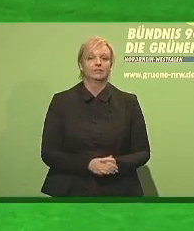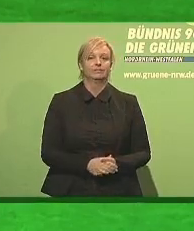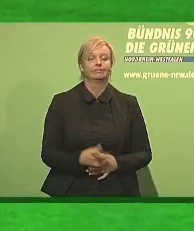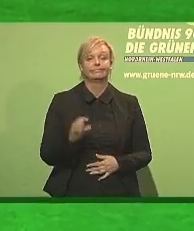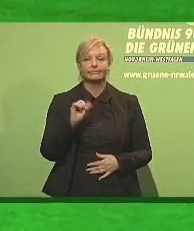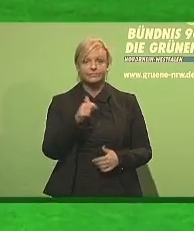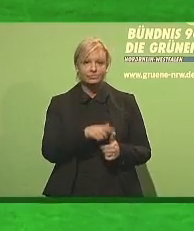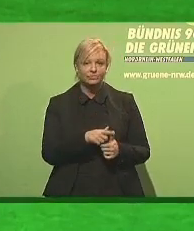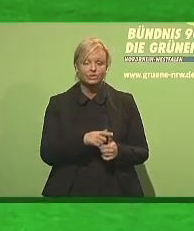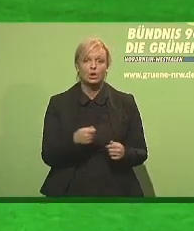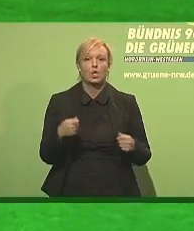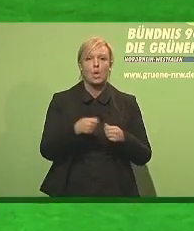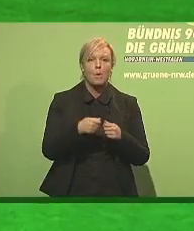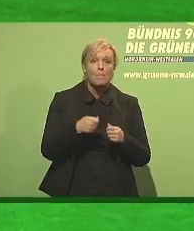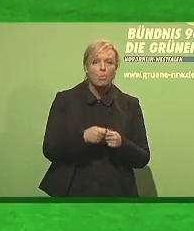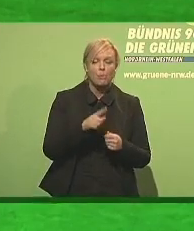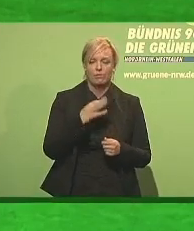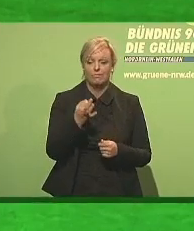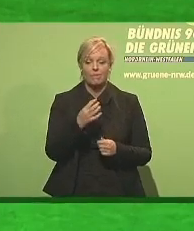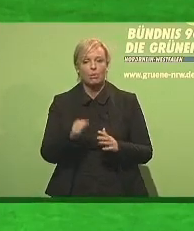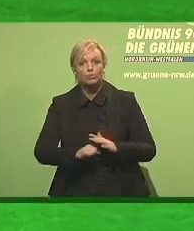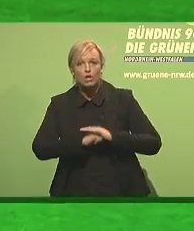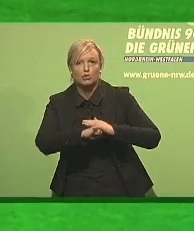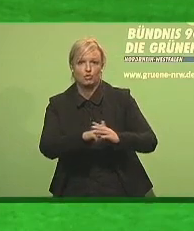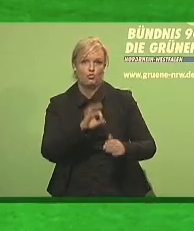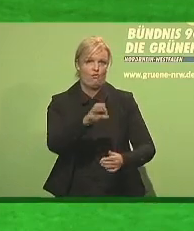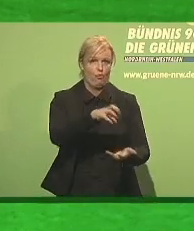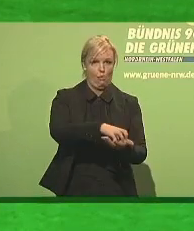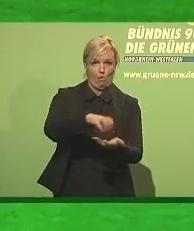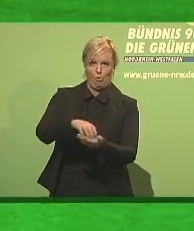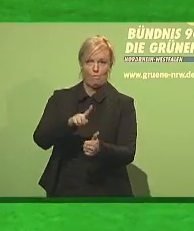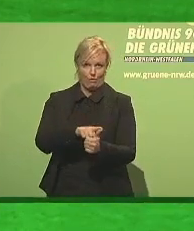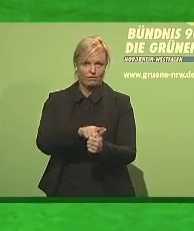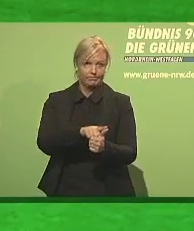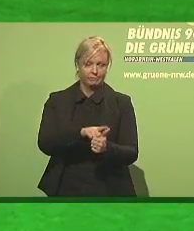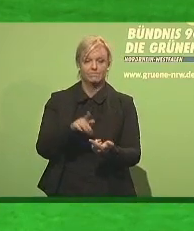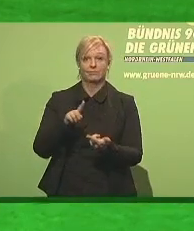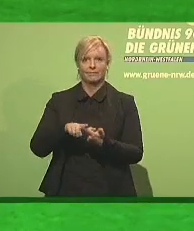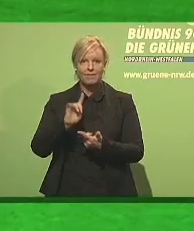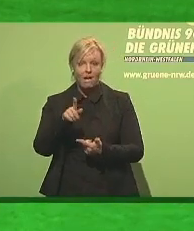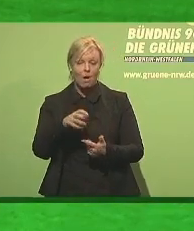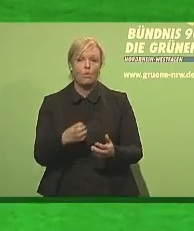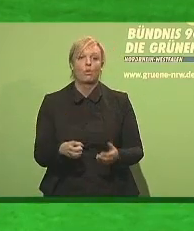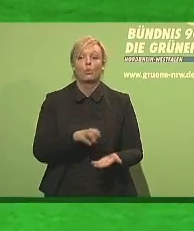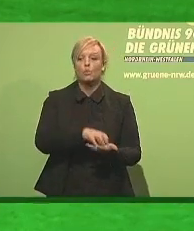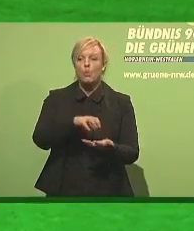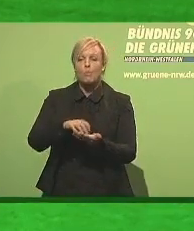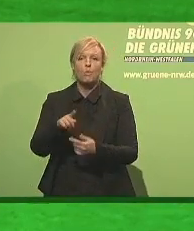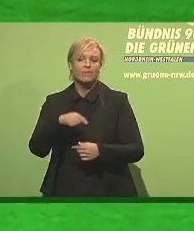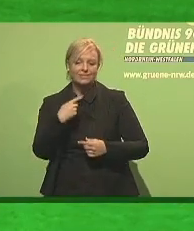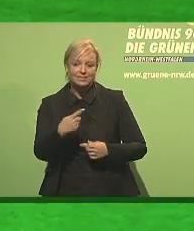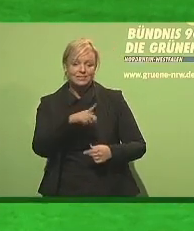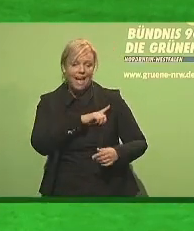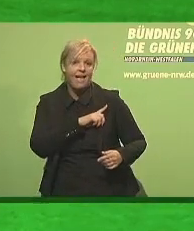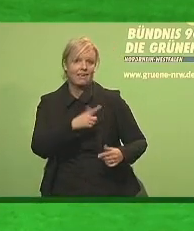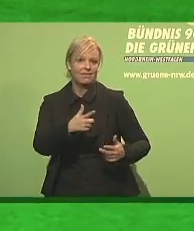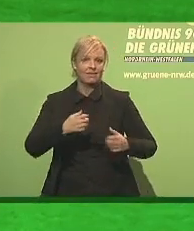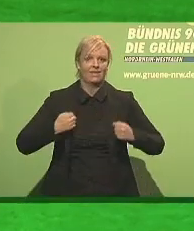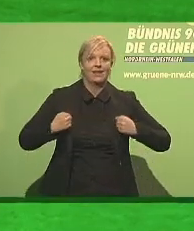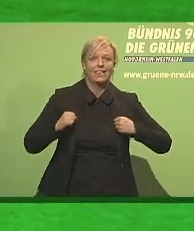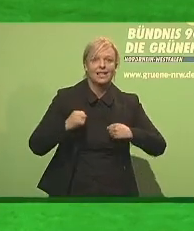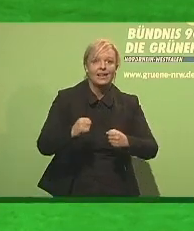der Bund den Kommunen die Unterstützung leistet, aber es geht natürlich zum anderen auch darum, dass die Kommunen aus eigener Kraft wieder eine